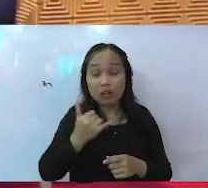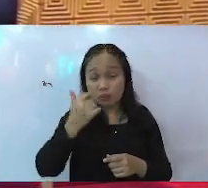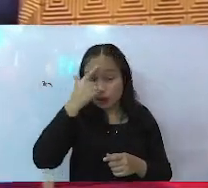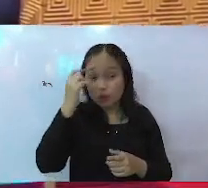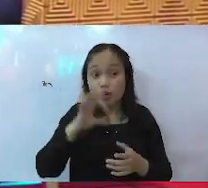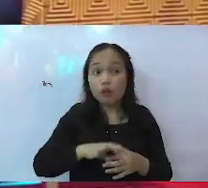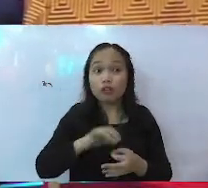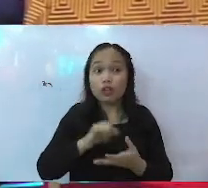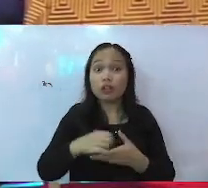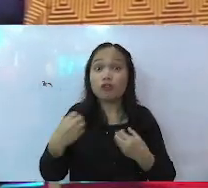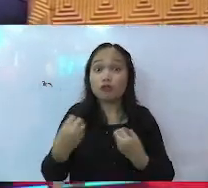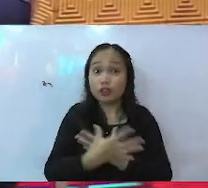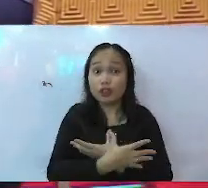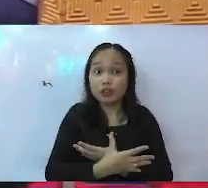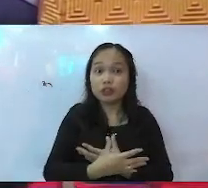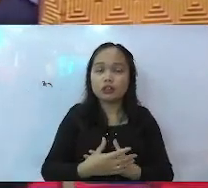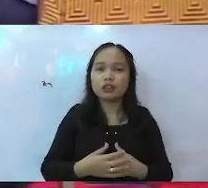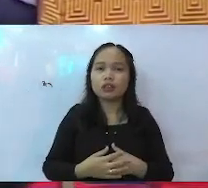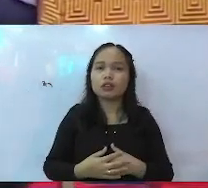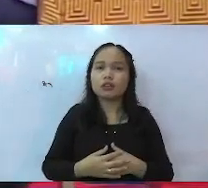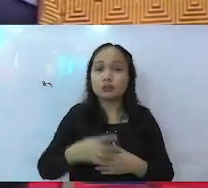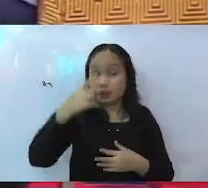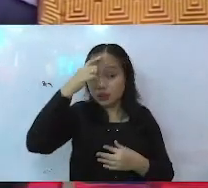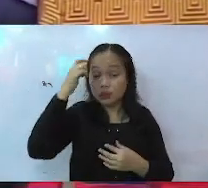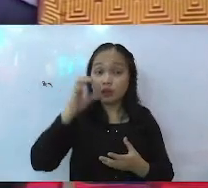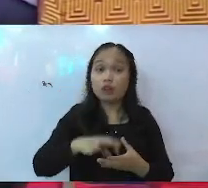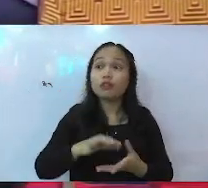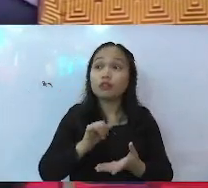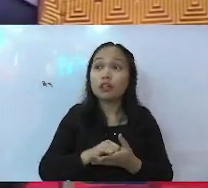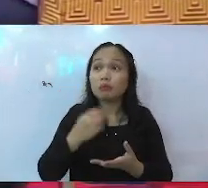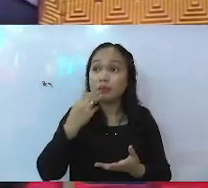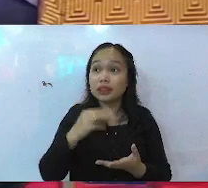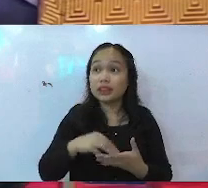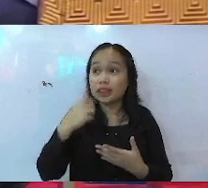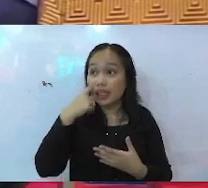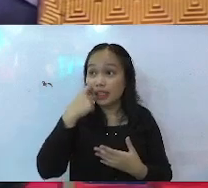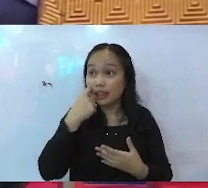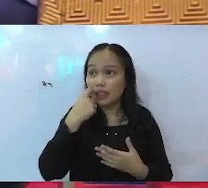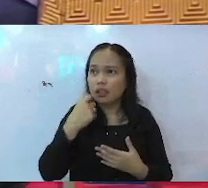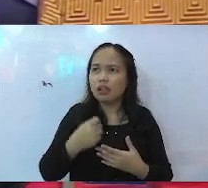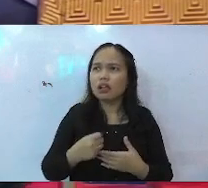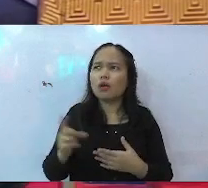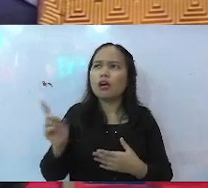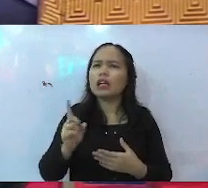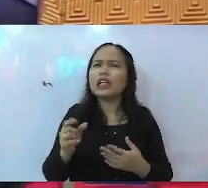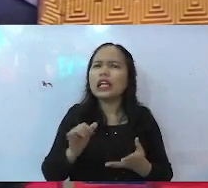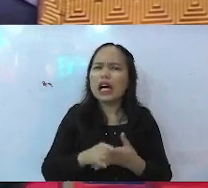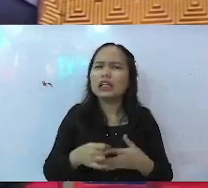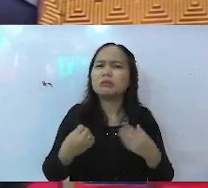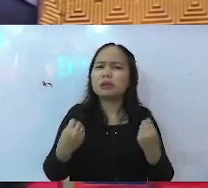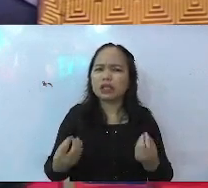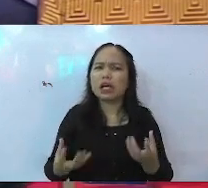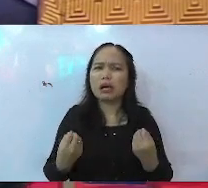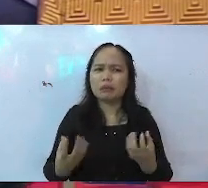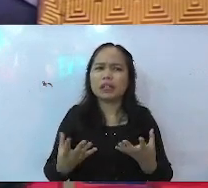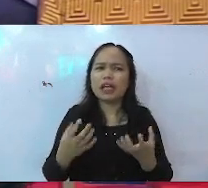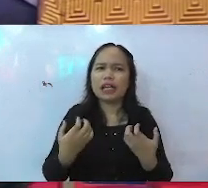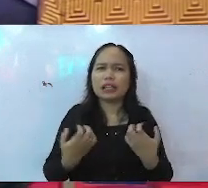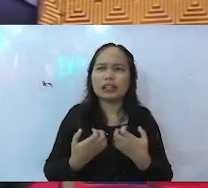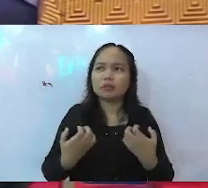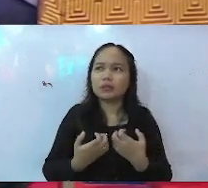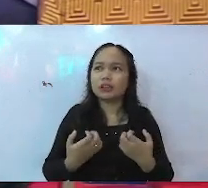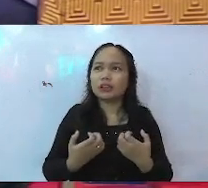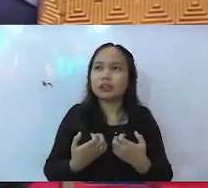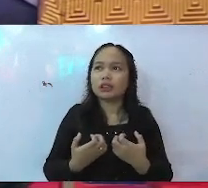fear ng young people katulad nung mensahe nung kanta natin kanina totoo yun e unnumbered fse eh oh yes hindi nila hindi